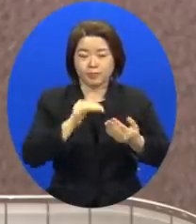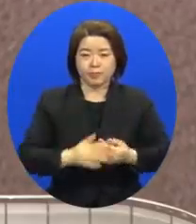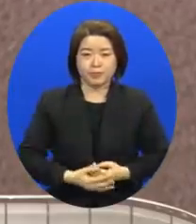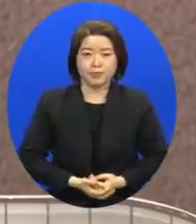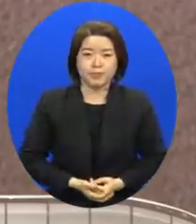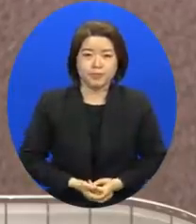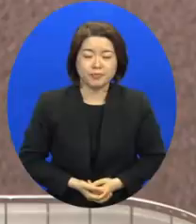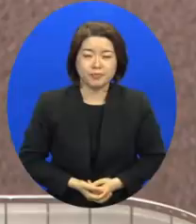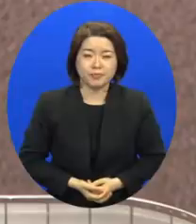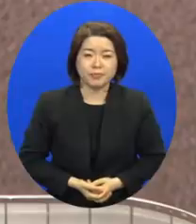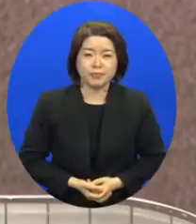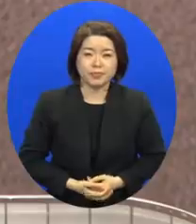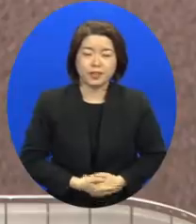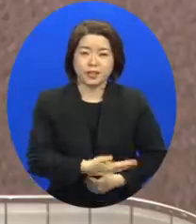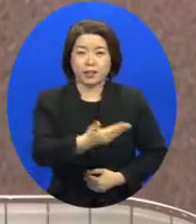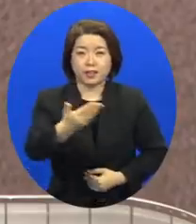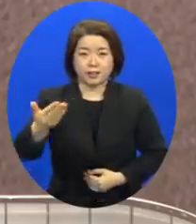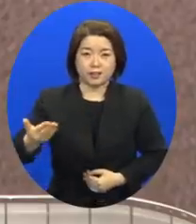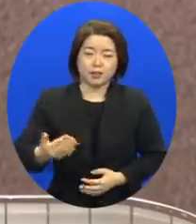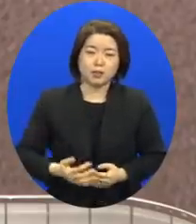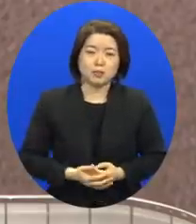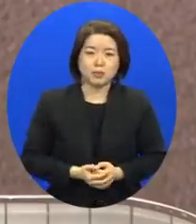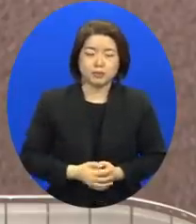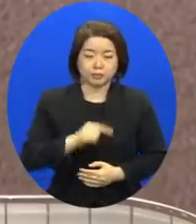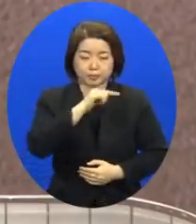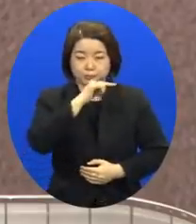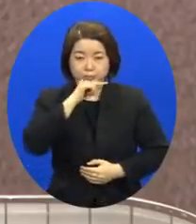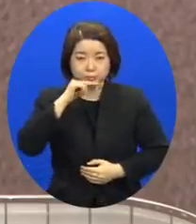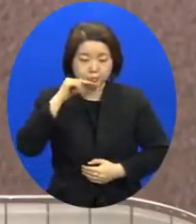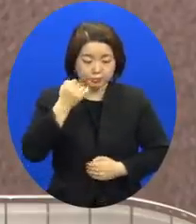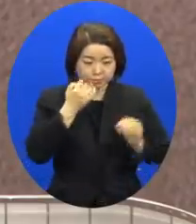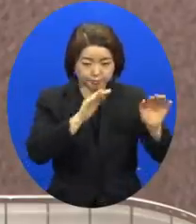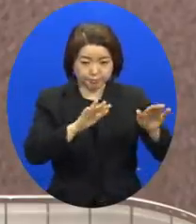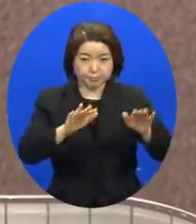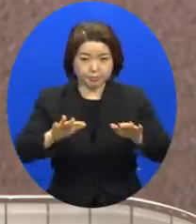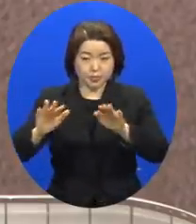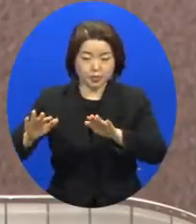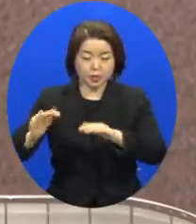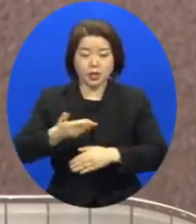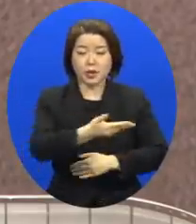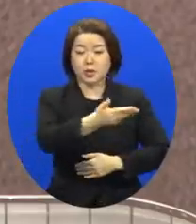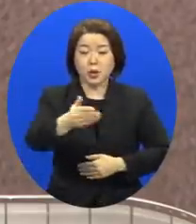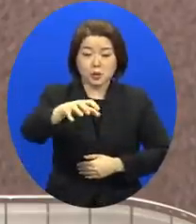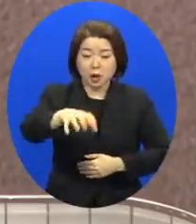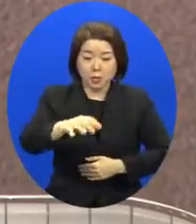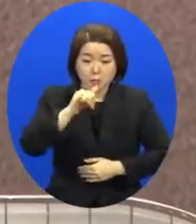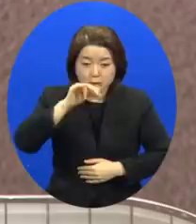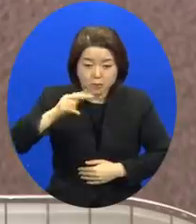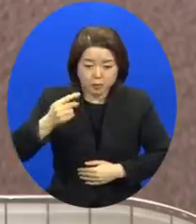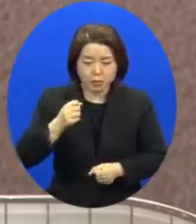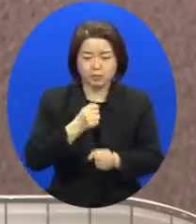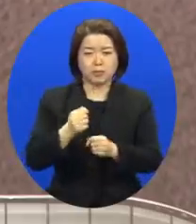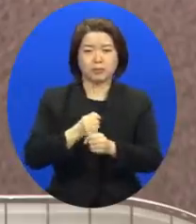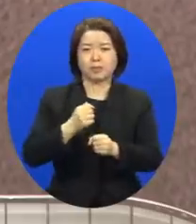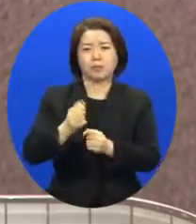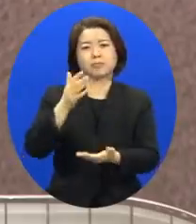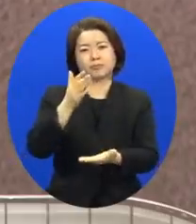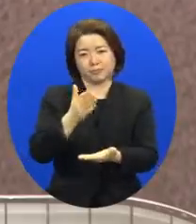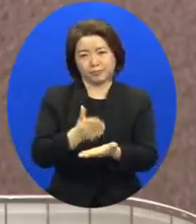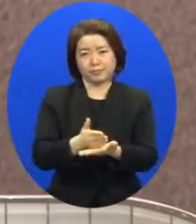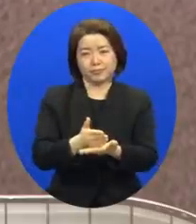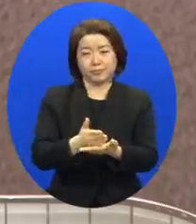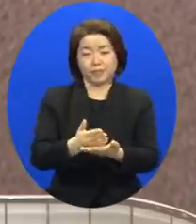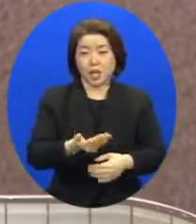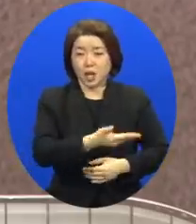여러분 홍해가 여러분 앞에 있다하더라도 당황하지 마 식이다 여러분의